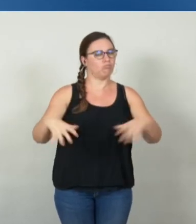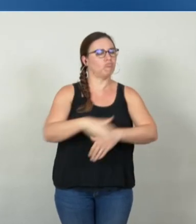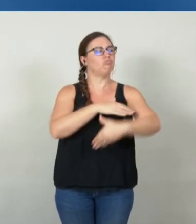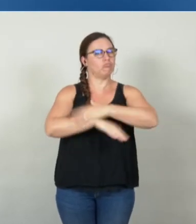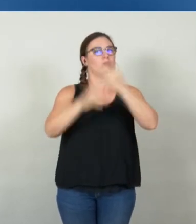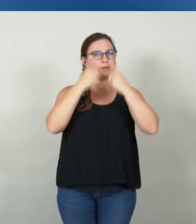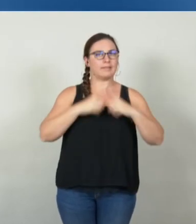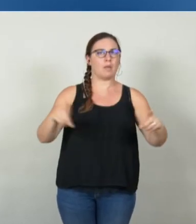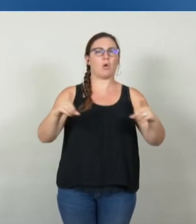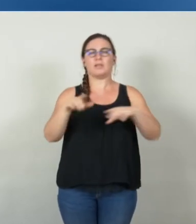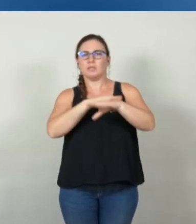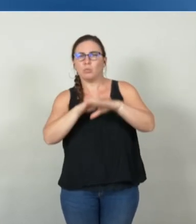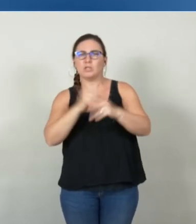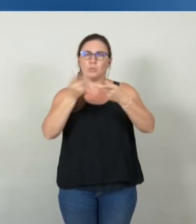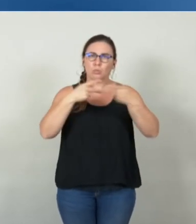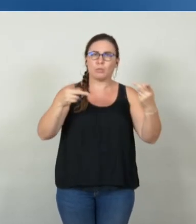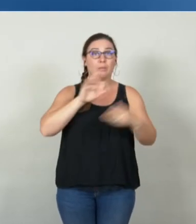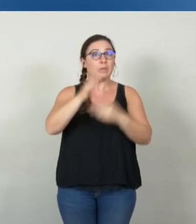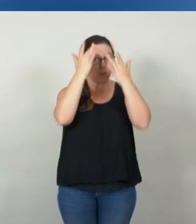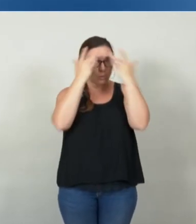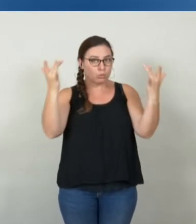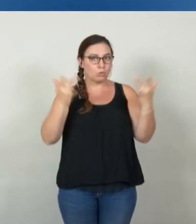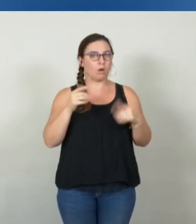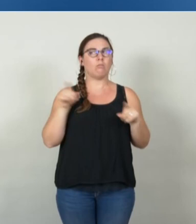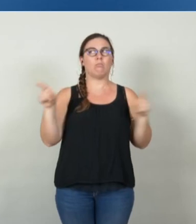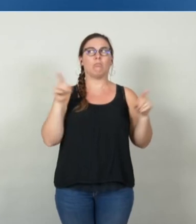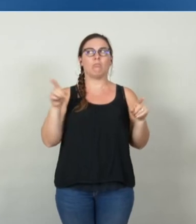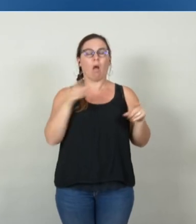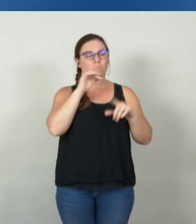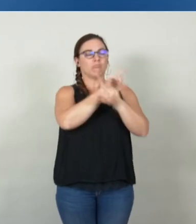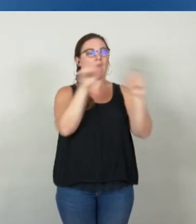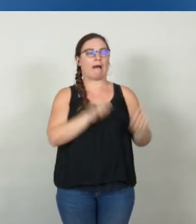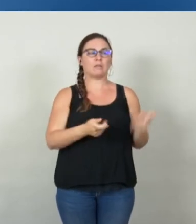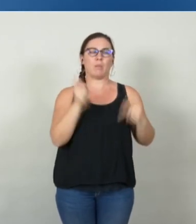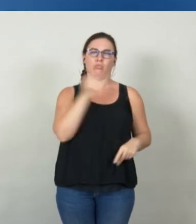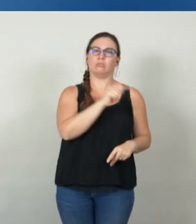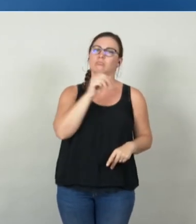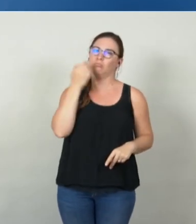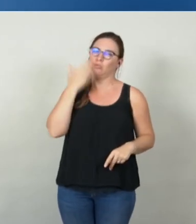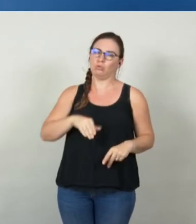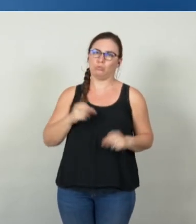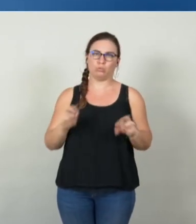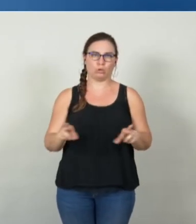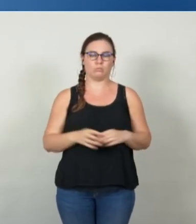démocratie et de politique publique en culture où se situe le respect de chacune et de chacun